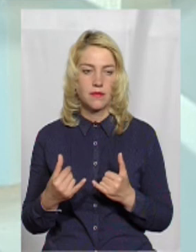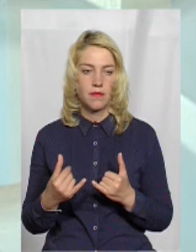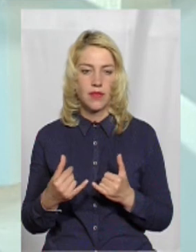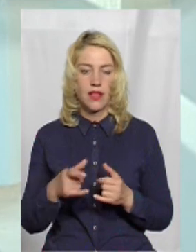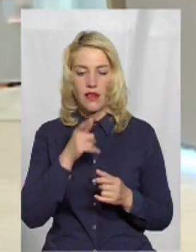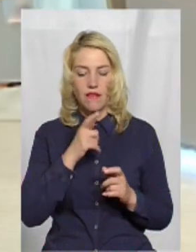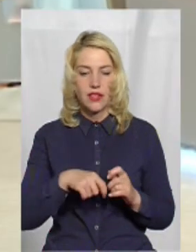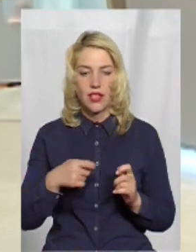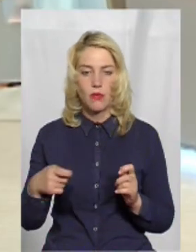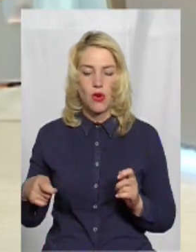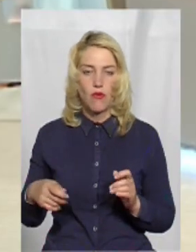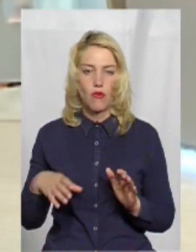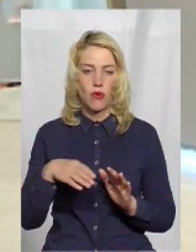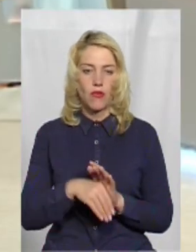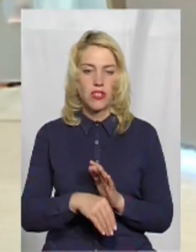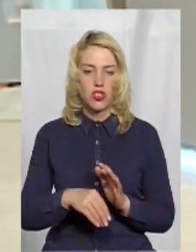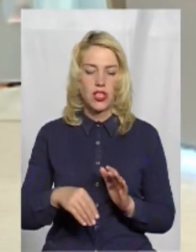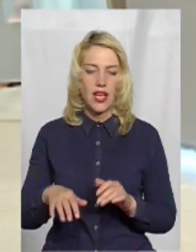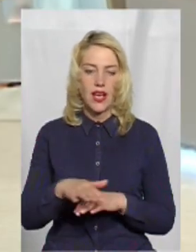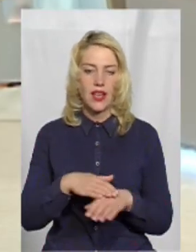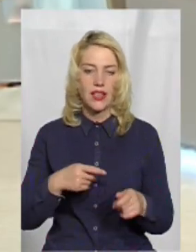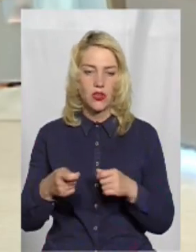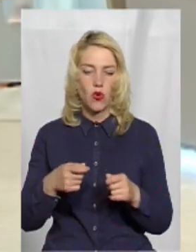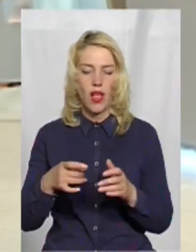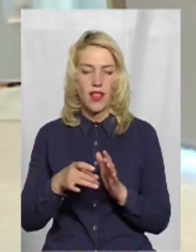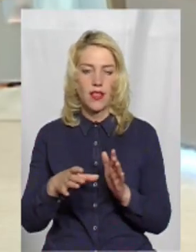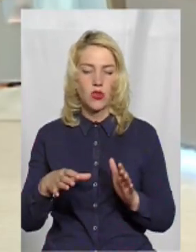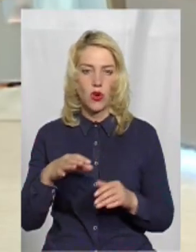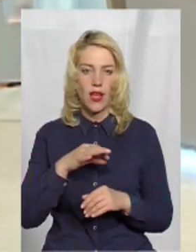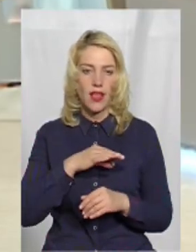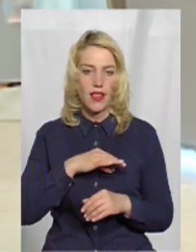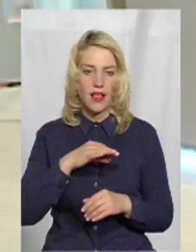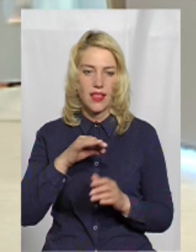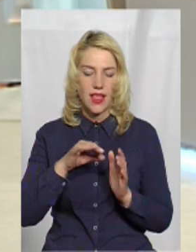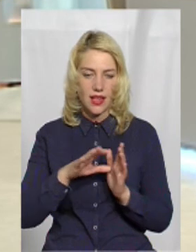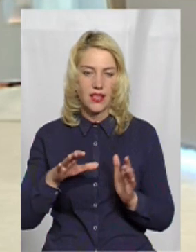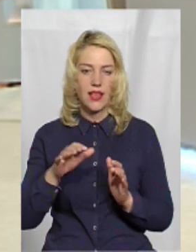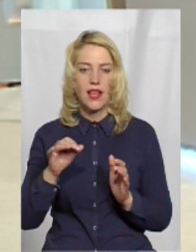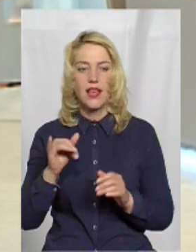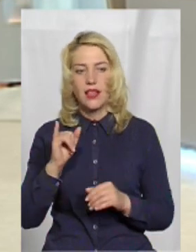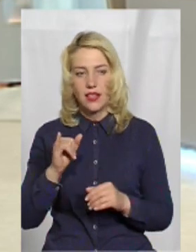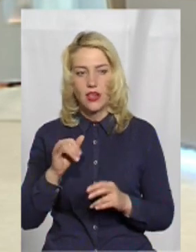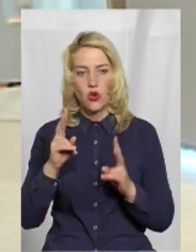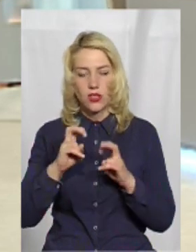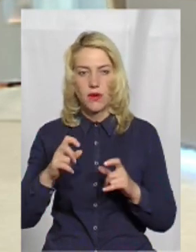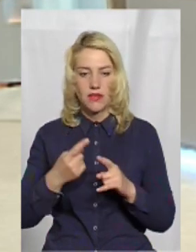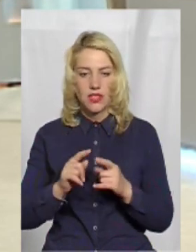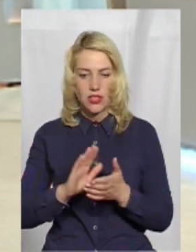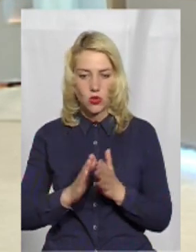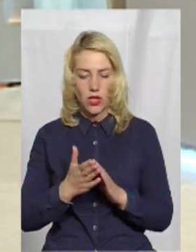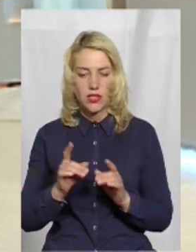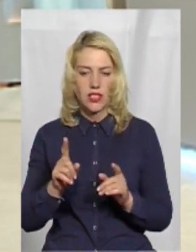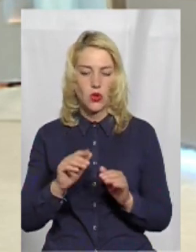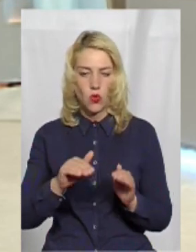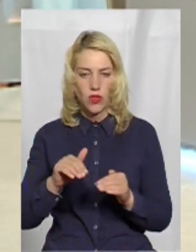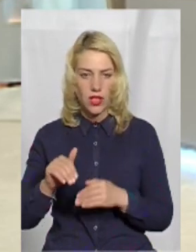відтерміновує запровадження ринку електроенергії для того, щоб розібратися в ситуації і уникнути великих ризиків. Я вам дякую, панове,